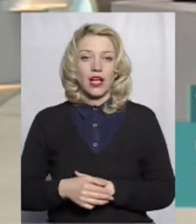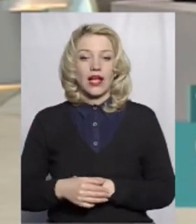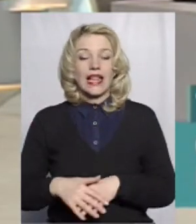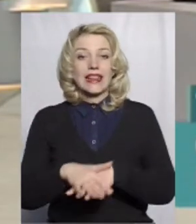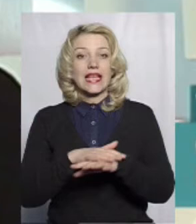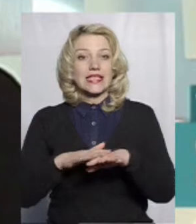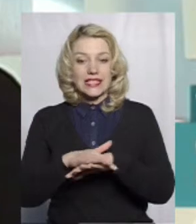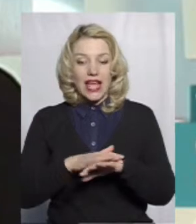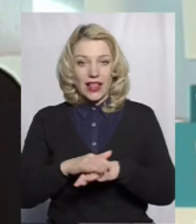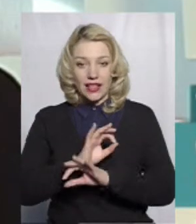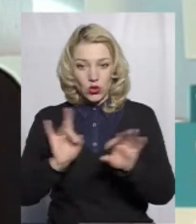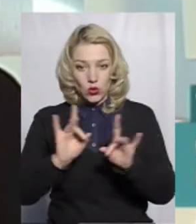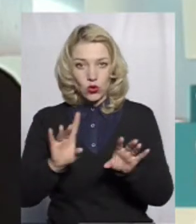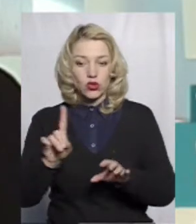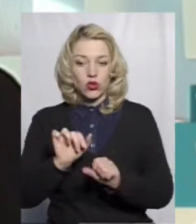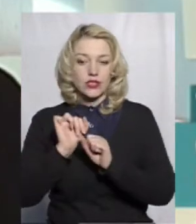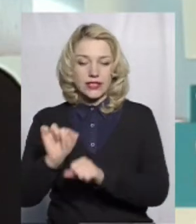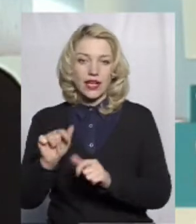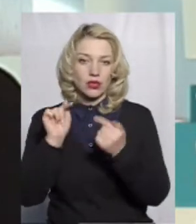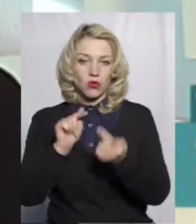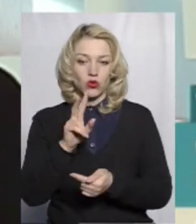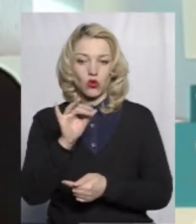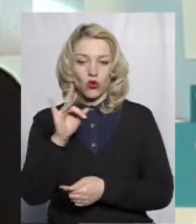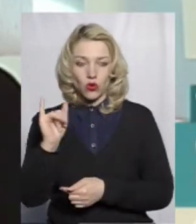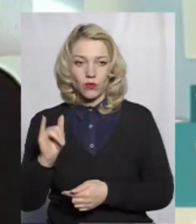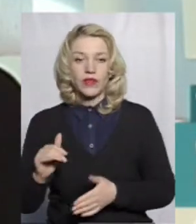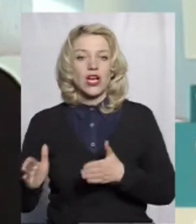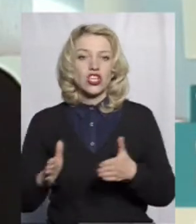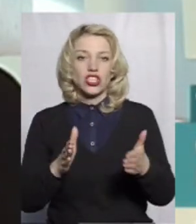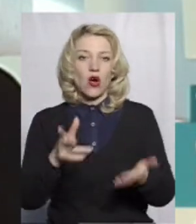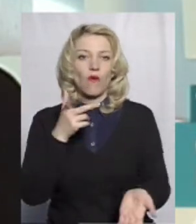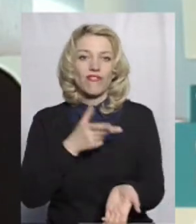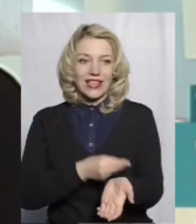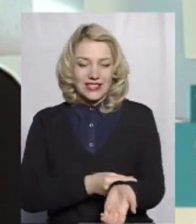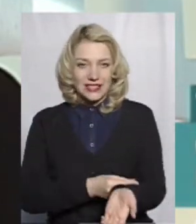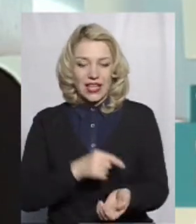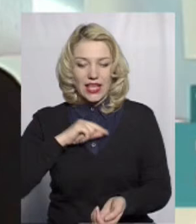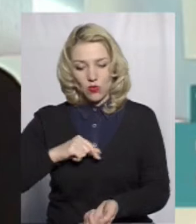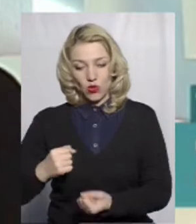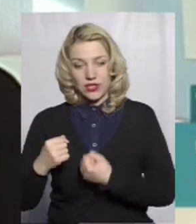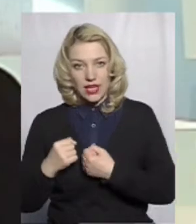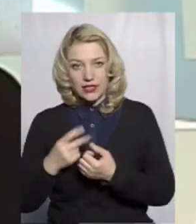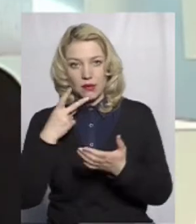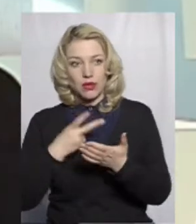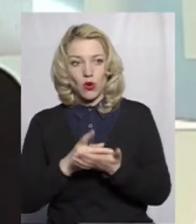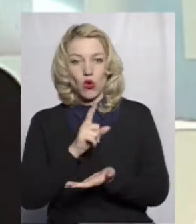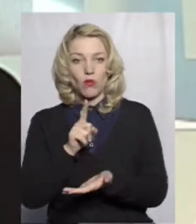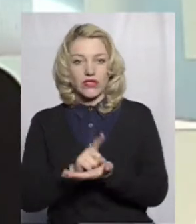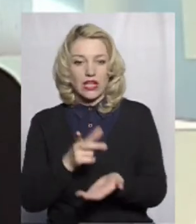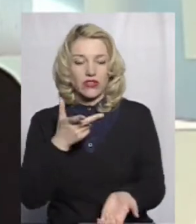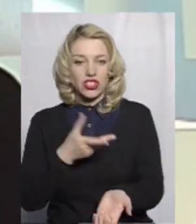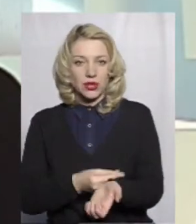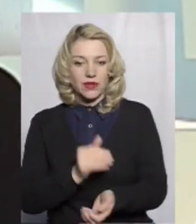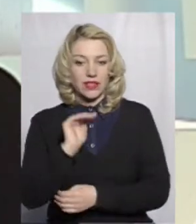населенню, що захист проти кору саме шляхом вакцинації, імунізації передбачає обов'язкове